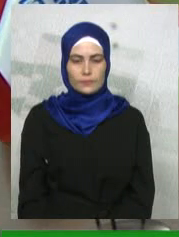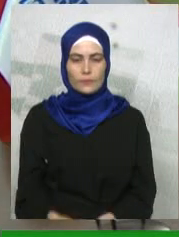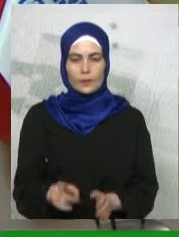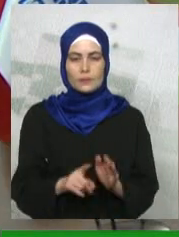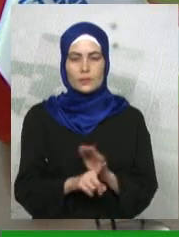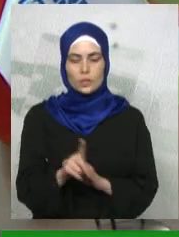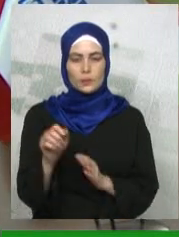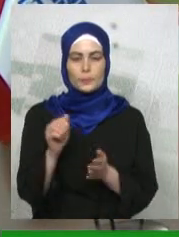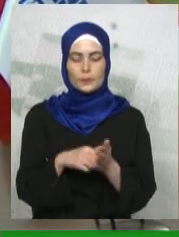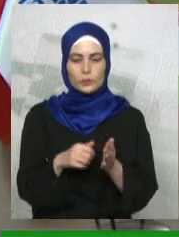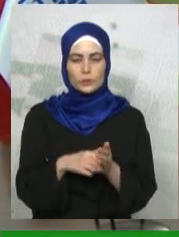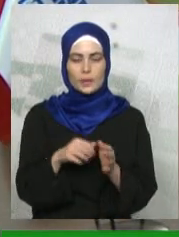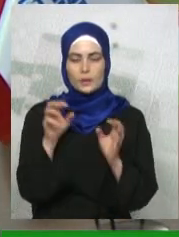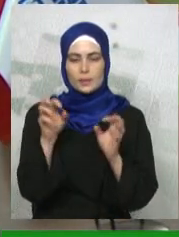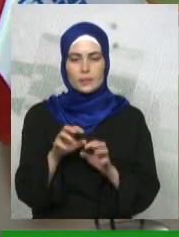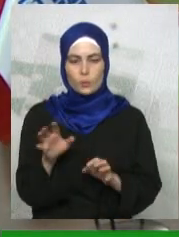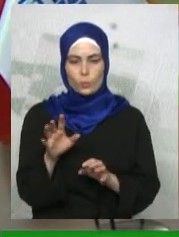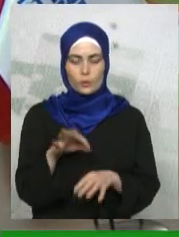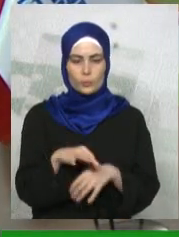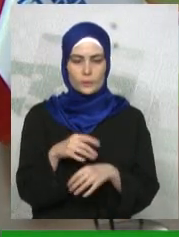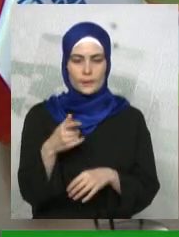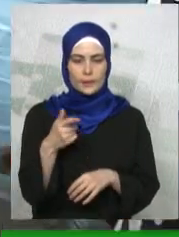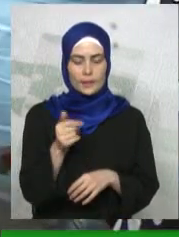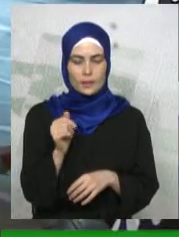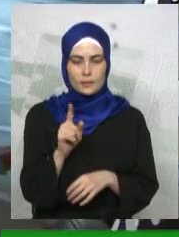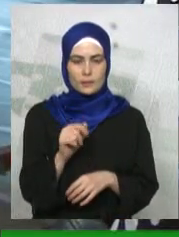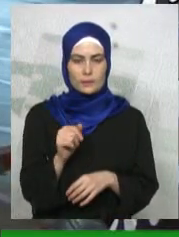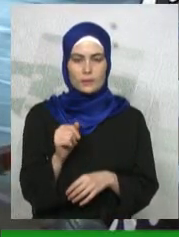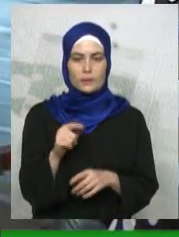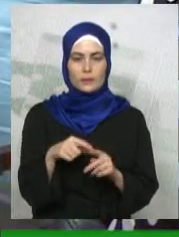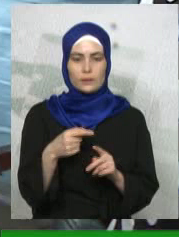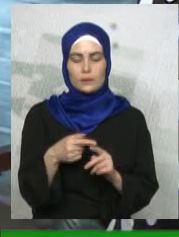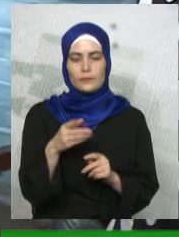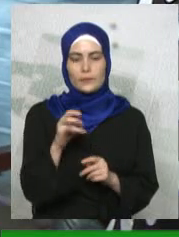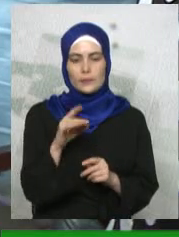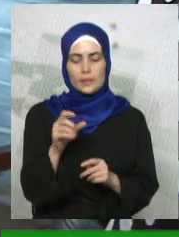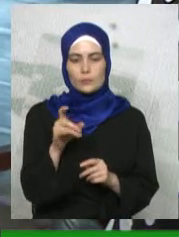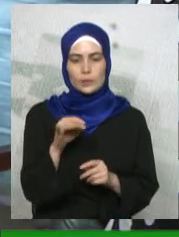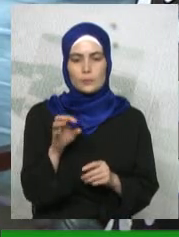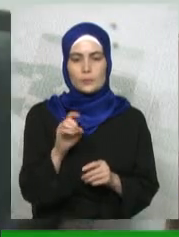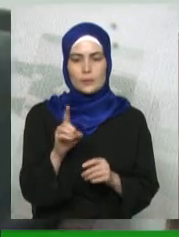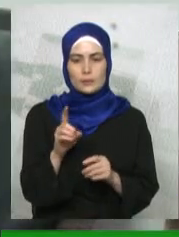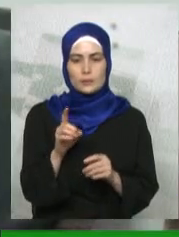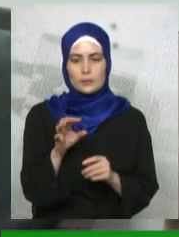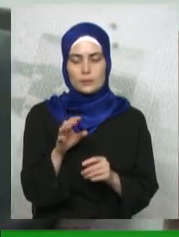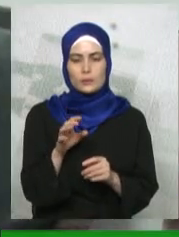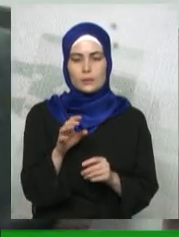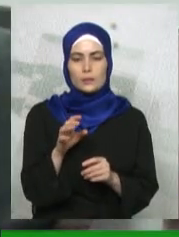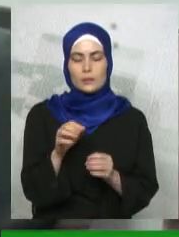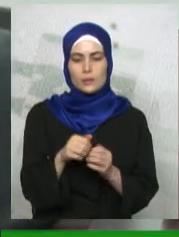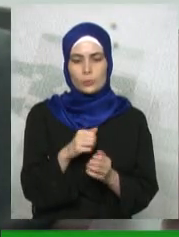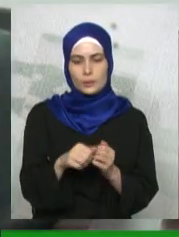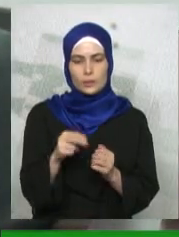причина незаконного потребления газа жителями квартир заключается в введении в эксплуатацию дом без соответствующей документации в